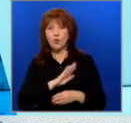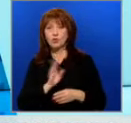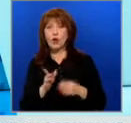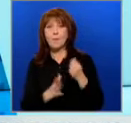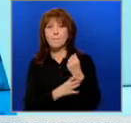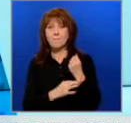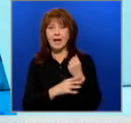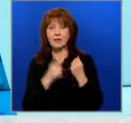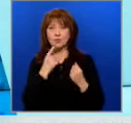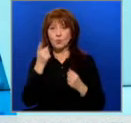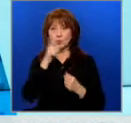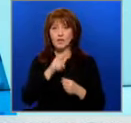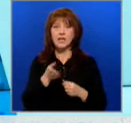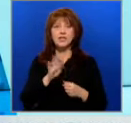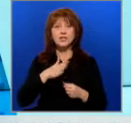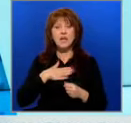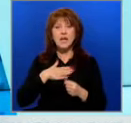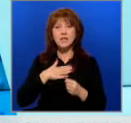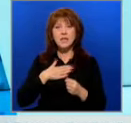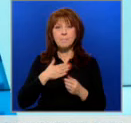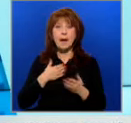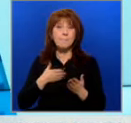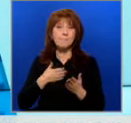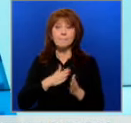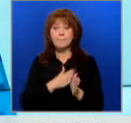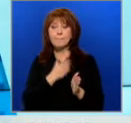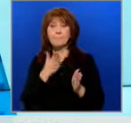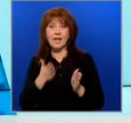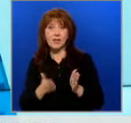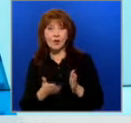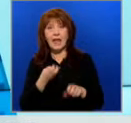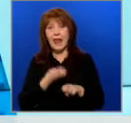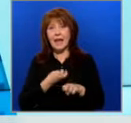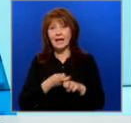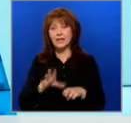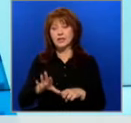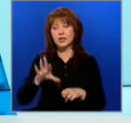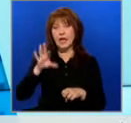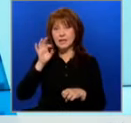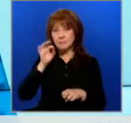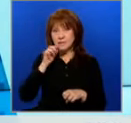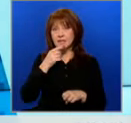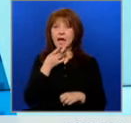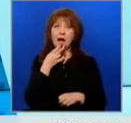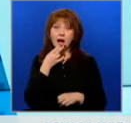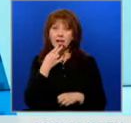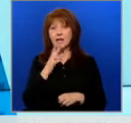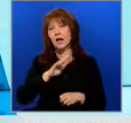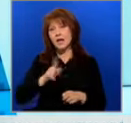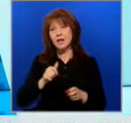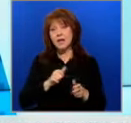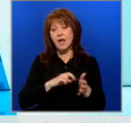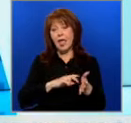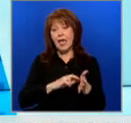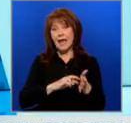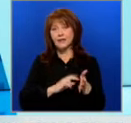март следващата година ще има преходен период, в който лекарите ще могат да избират на хартиена или електронна рецепта да предписват